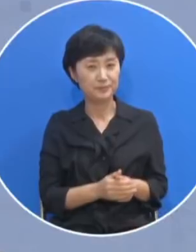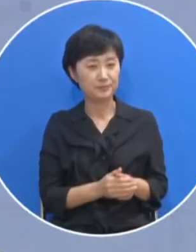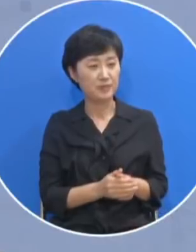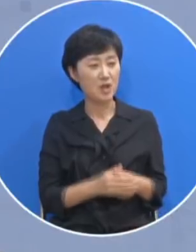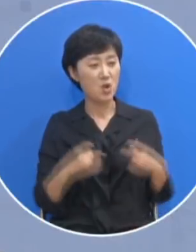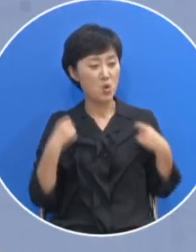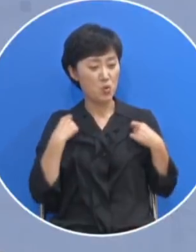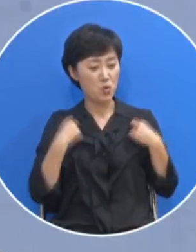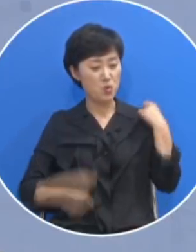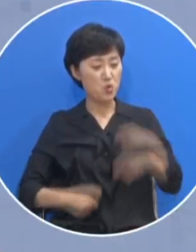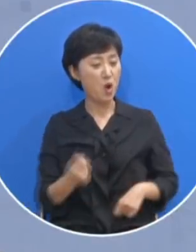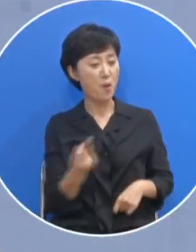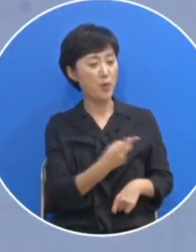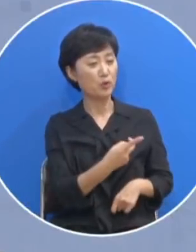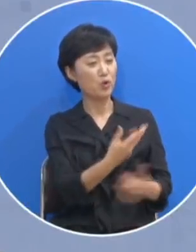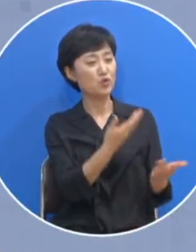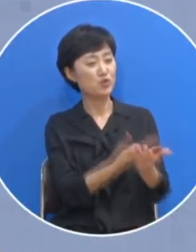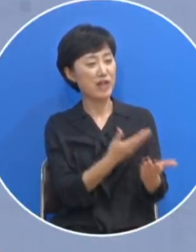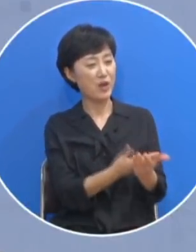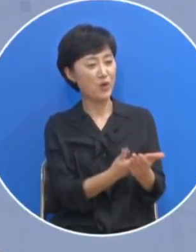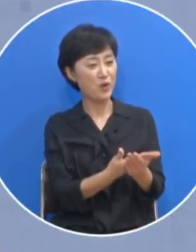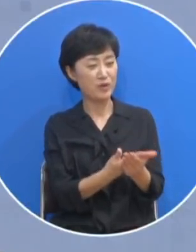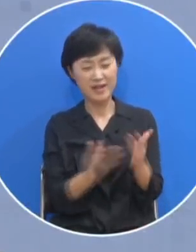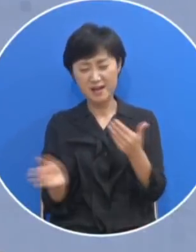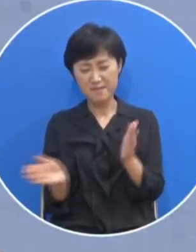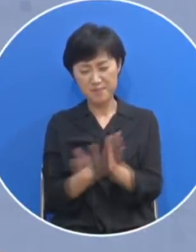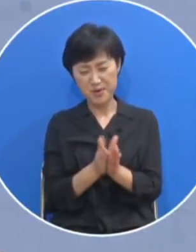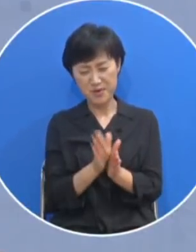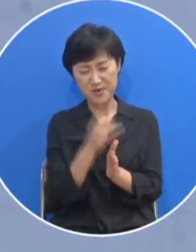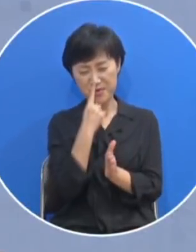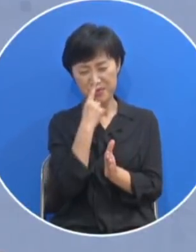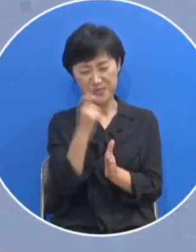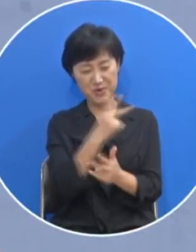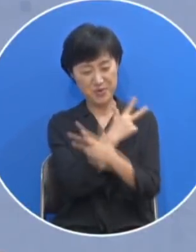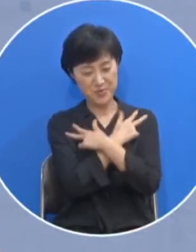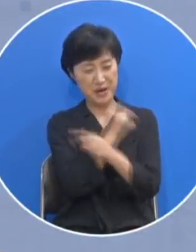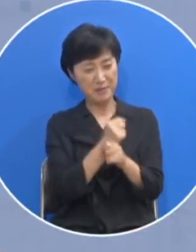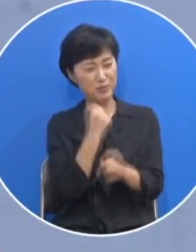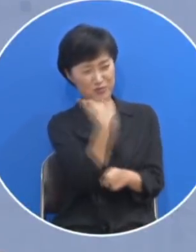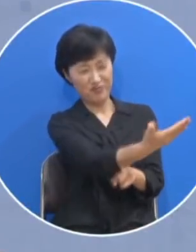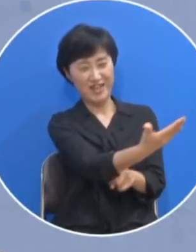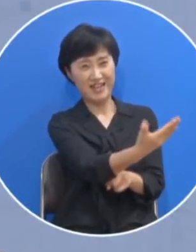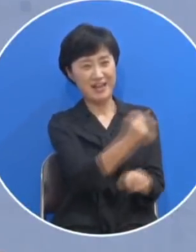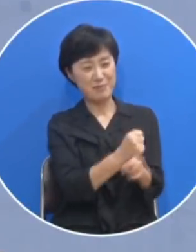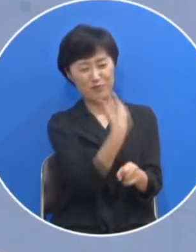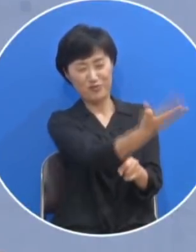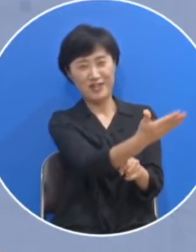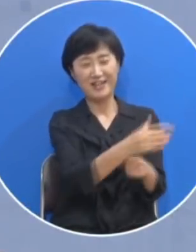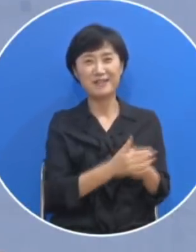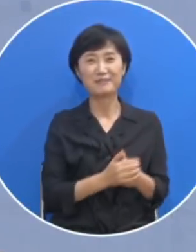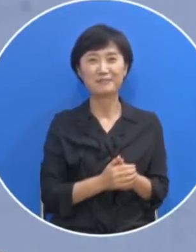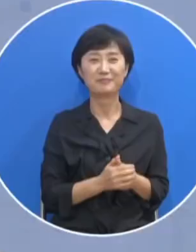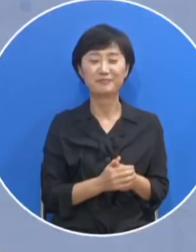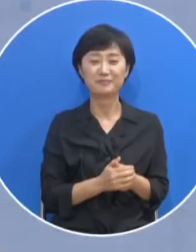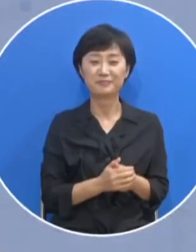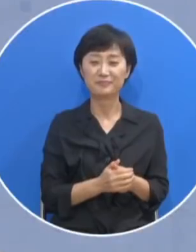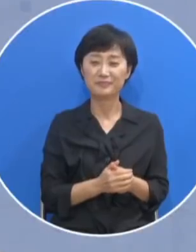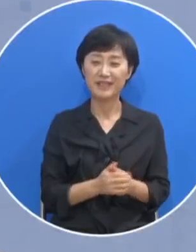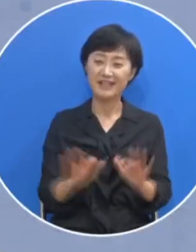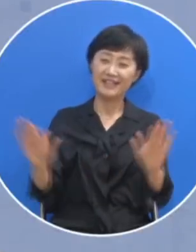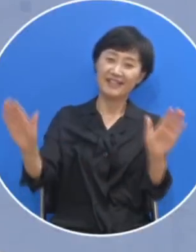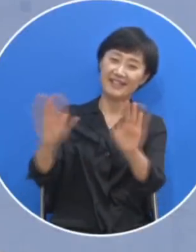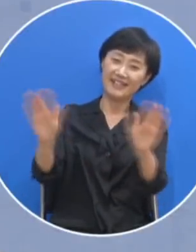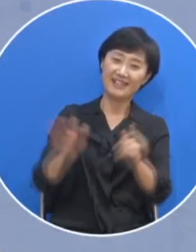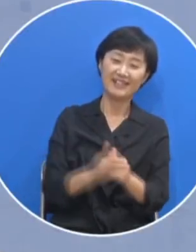뭔가 좀 좋아야 남 법을 보내겠습니다 파스 letters 싸이 다운 이끼 du roi 카스트 마이스 이끼가 더